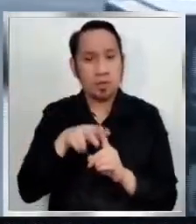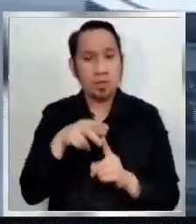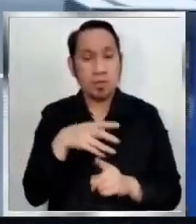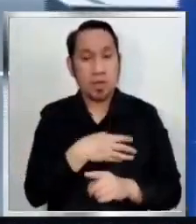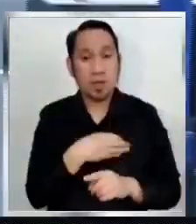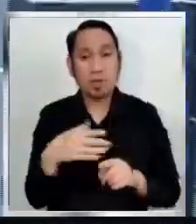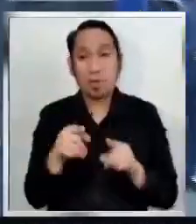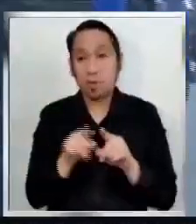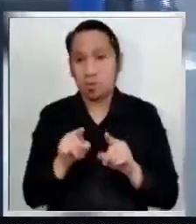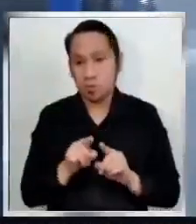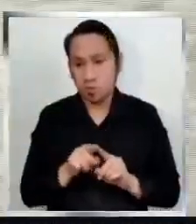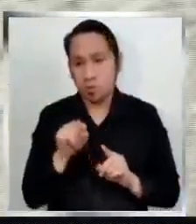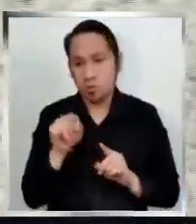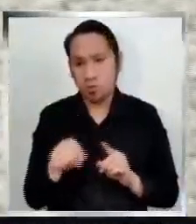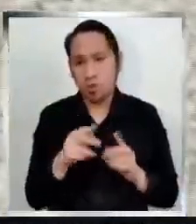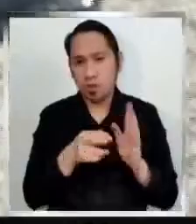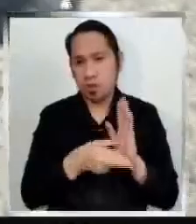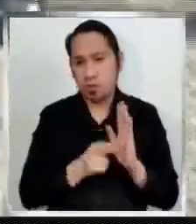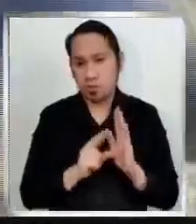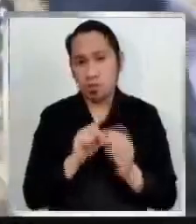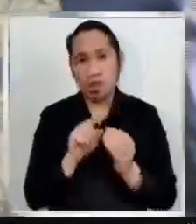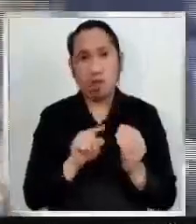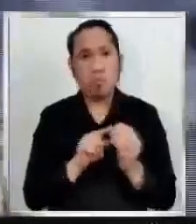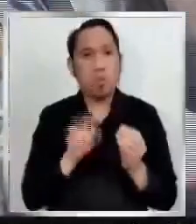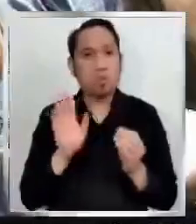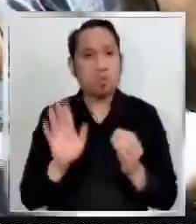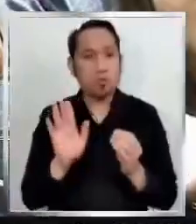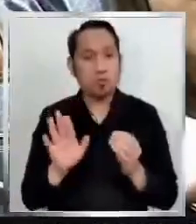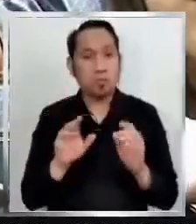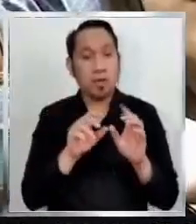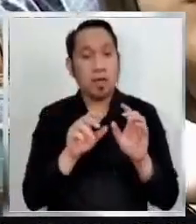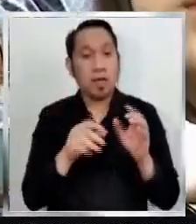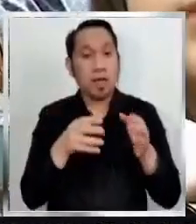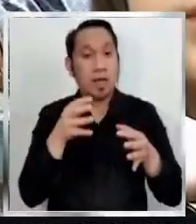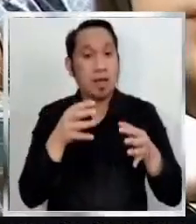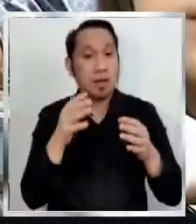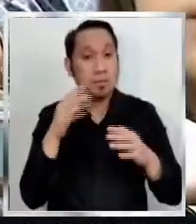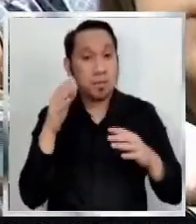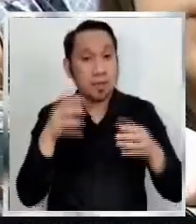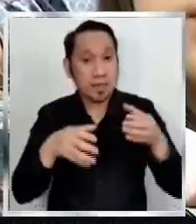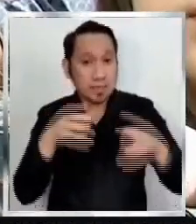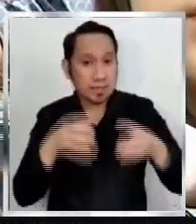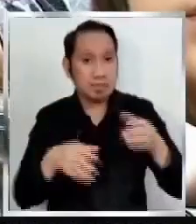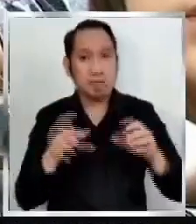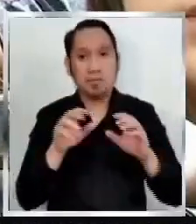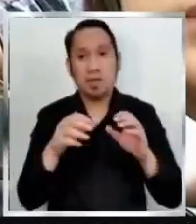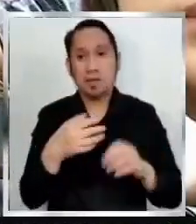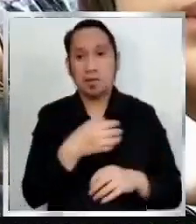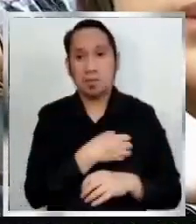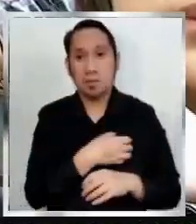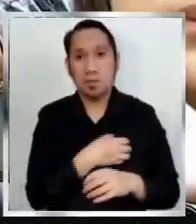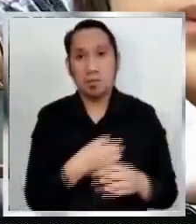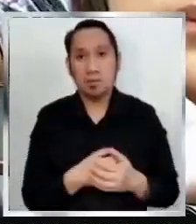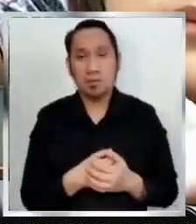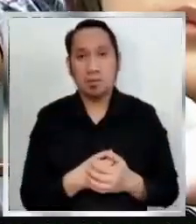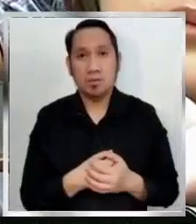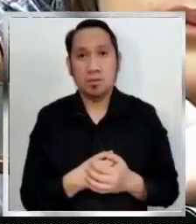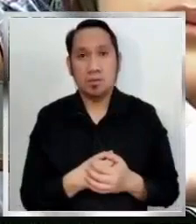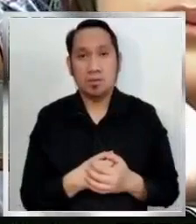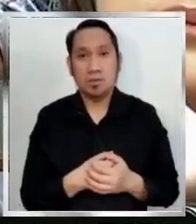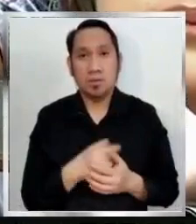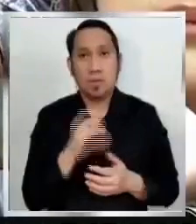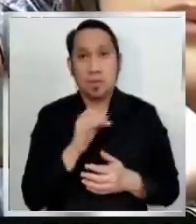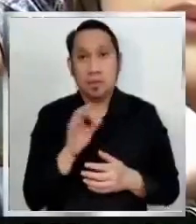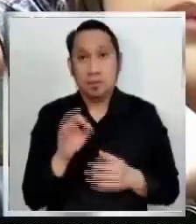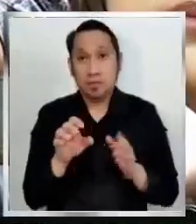na dumidinig sa mga kasong administratibo ng mga pulis. Dapat yata independent ito para walang kumontrol. Hindi ba? Kasi kung under ka niya,